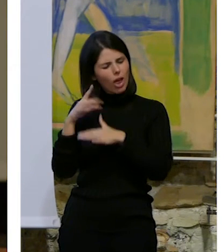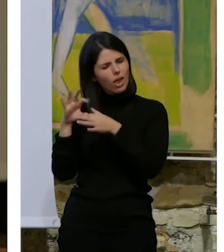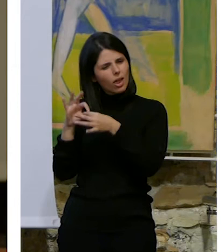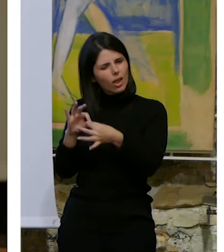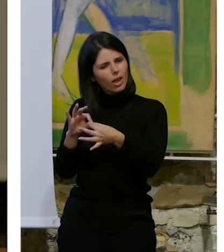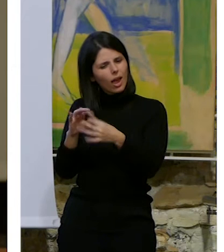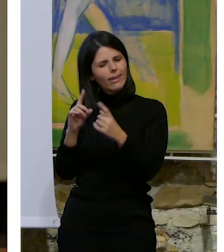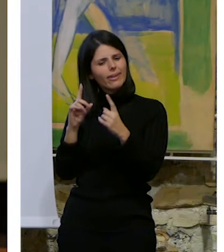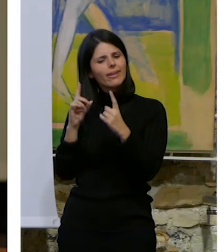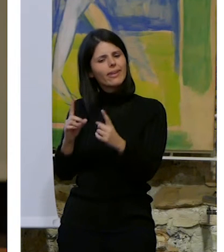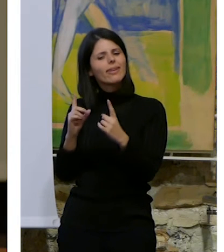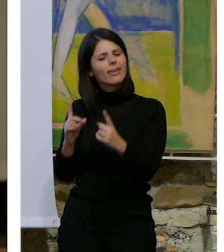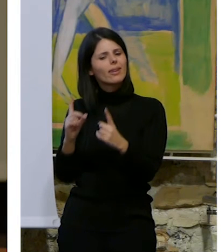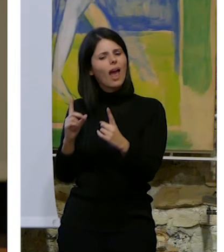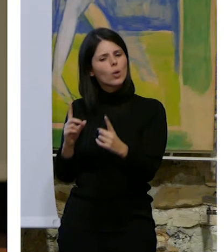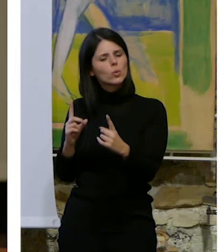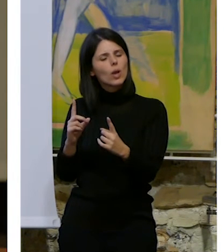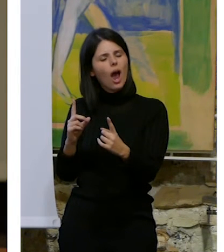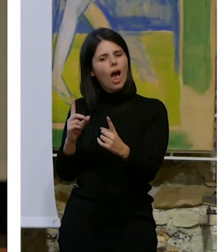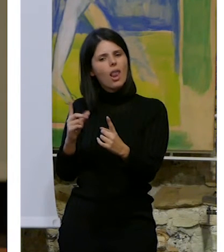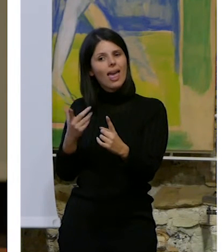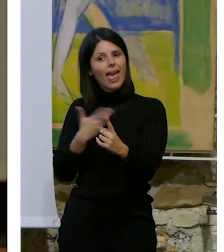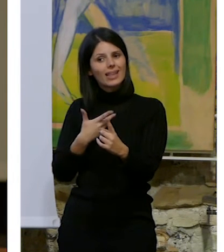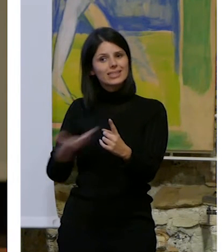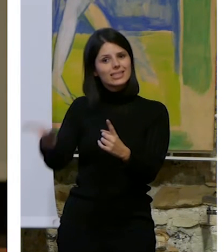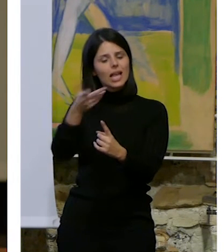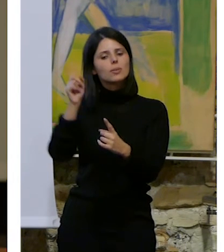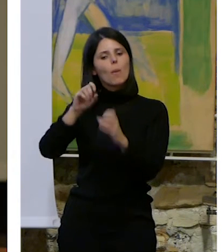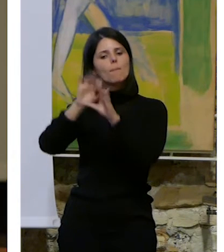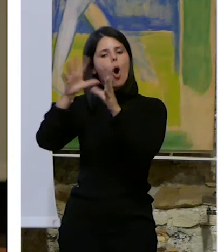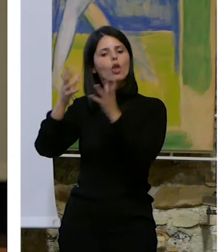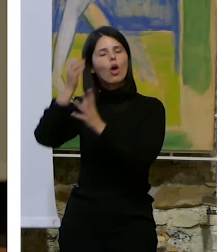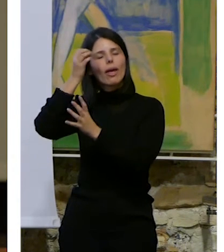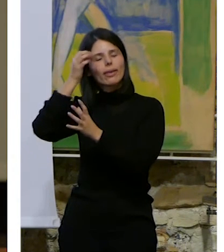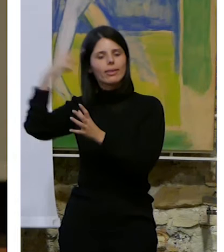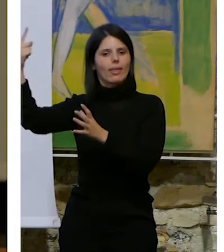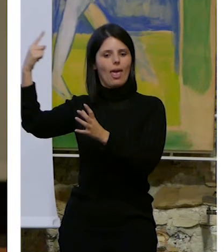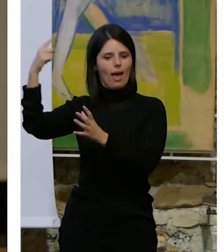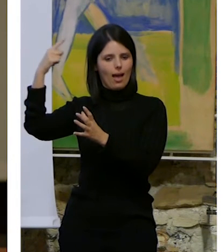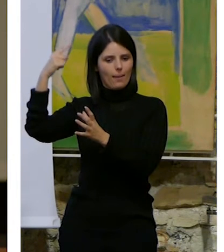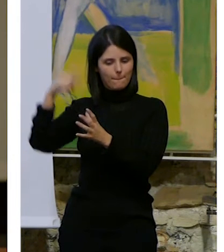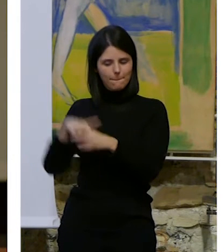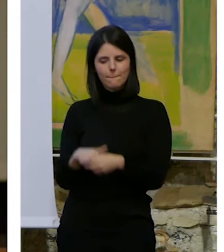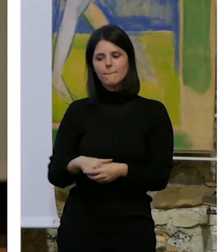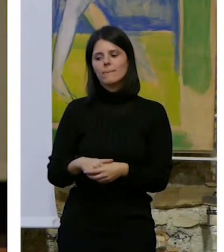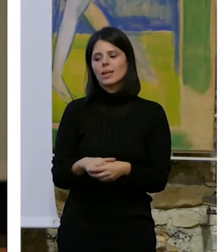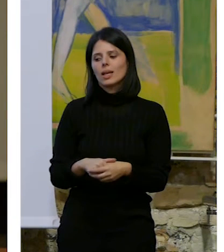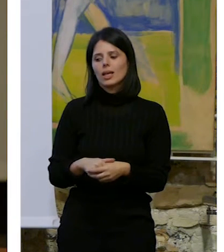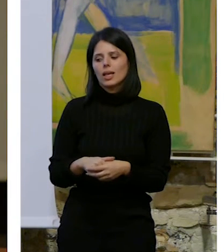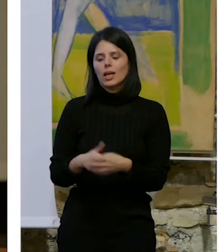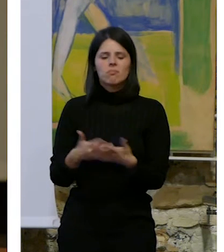naturale fra l'esistente e il mondo delle idee, in realtà fra l'en, cioè una visione